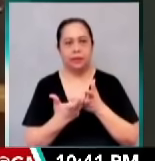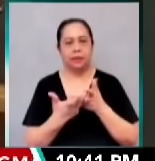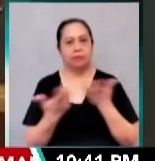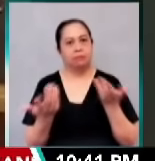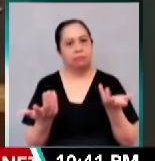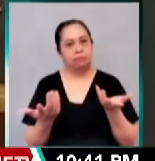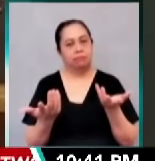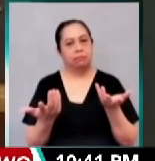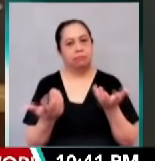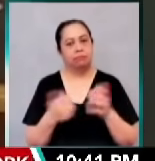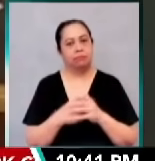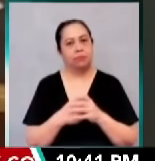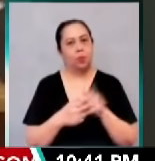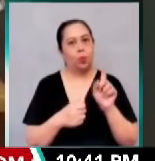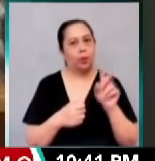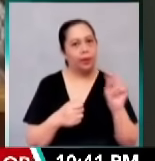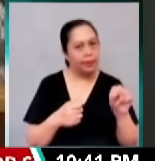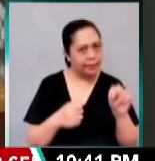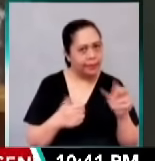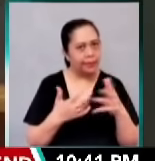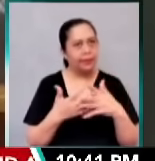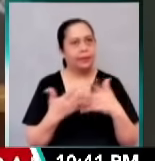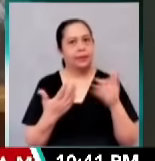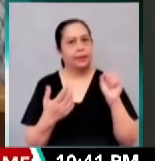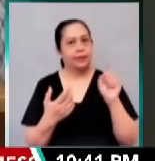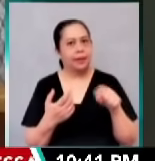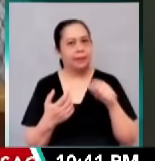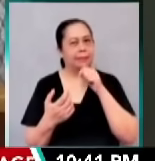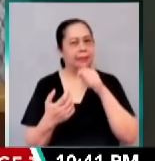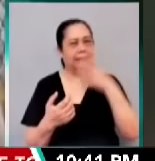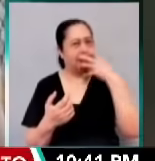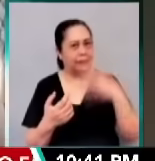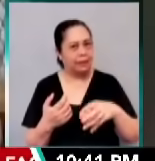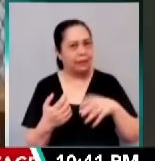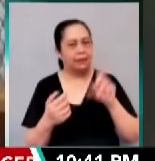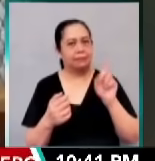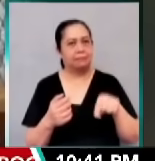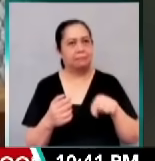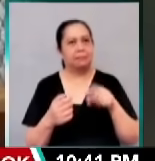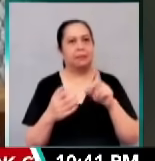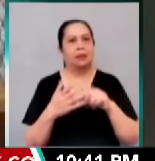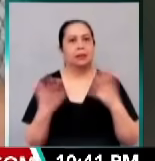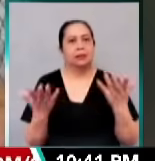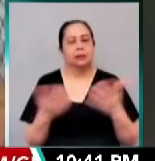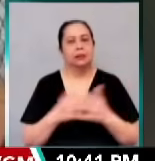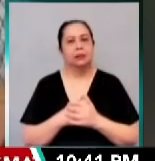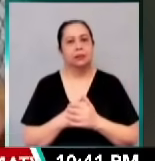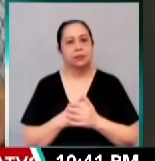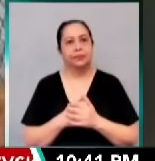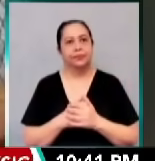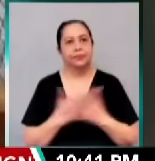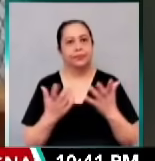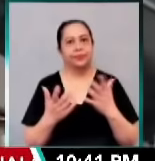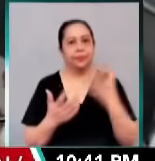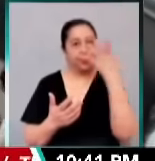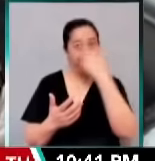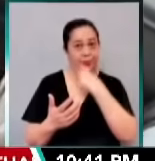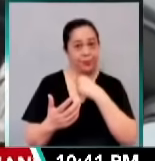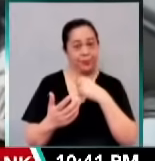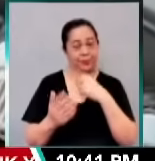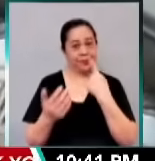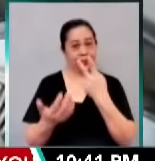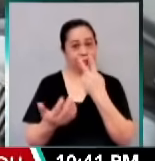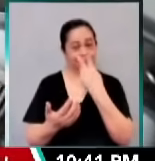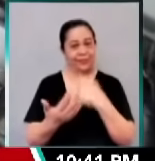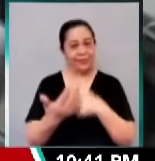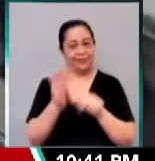the need na dapat hindi siya ganun kainit, somehow aesthetically pleasing siya. At hindi lang